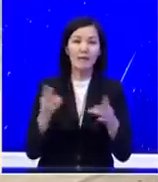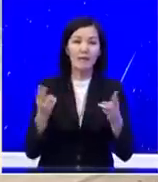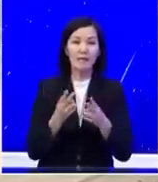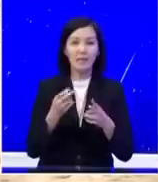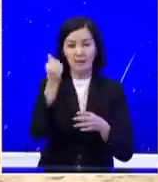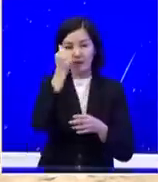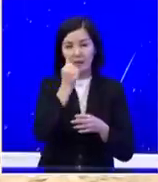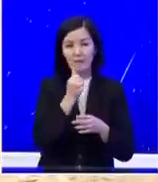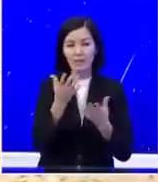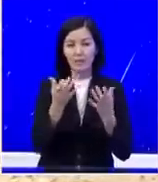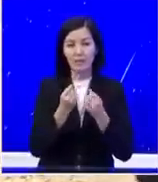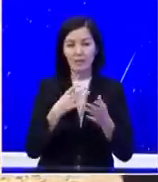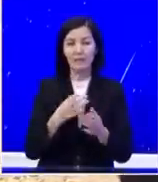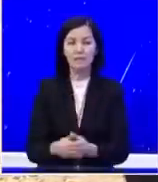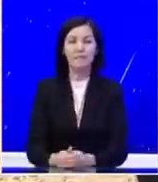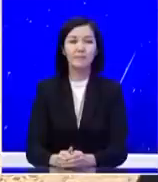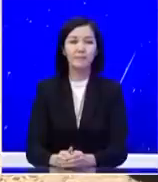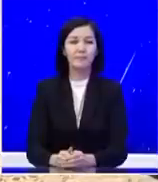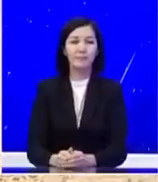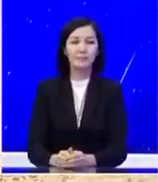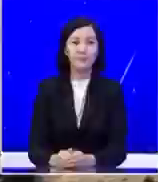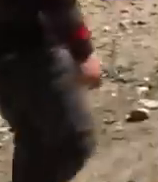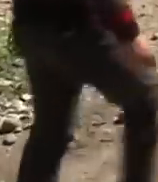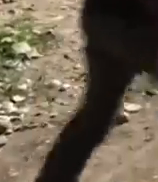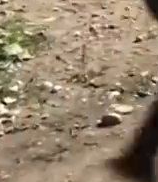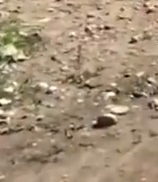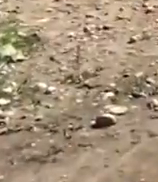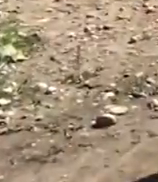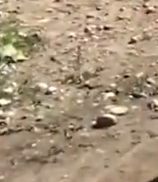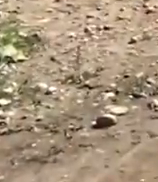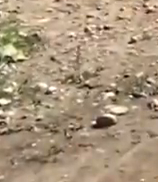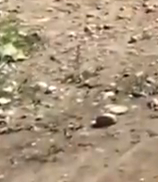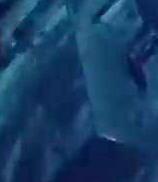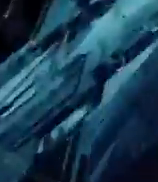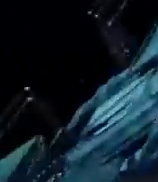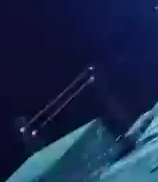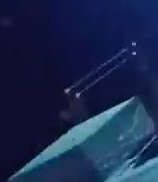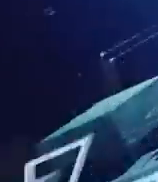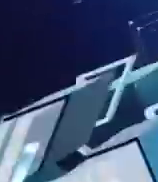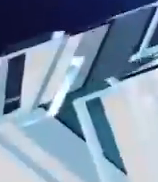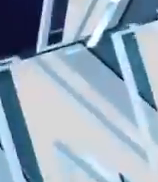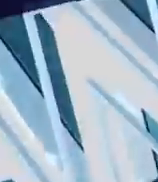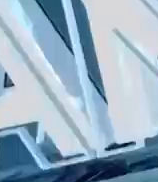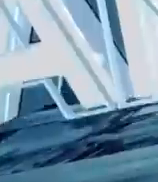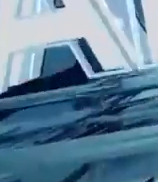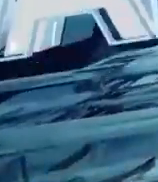алғыс алады. Амина Құдайберген, Айдос Қалиев, Жетісу арнасы, Сарқан ауданынан.